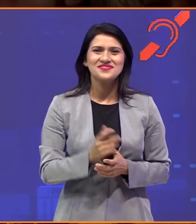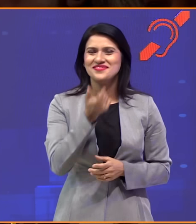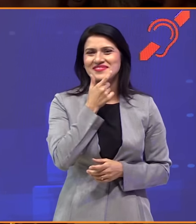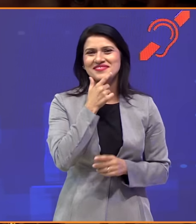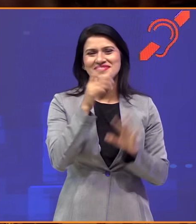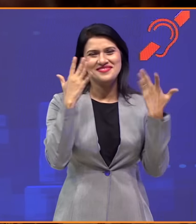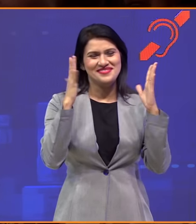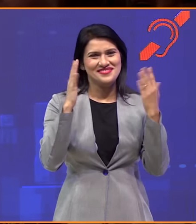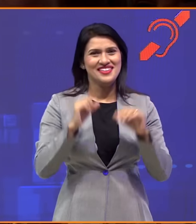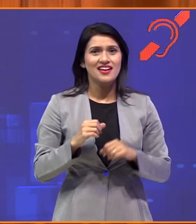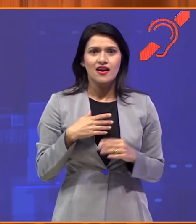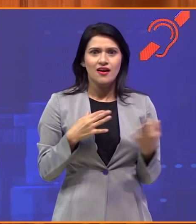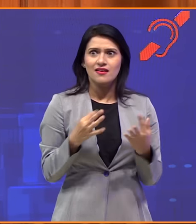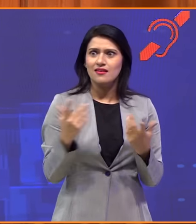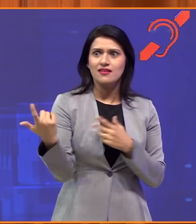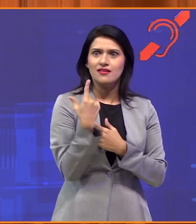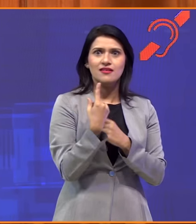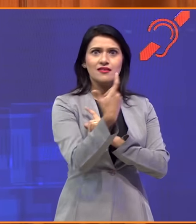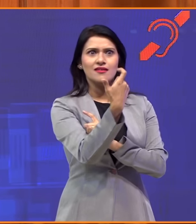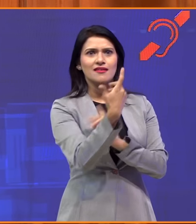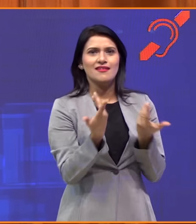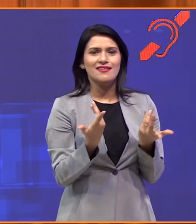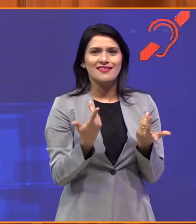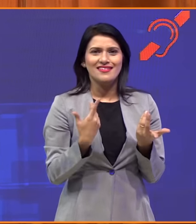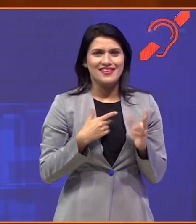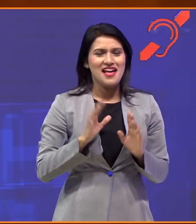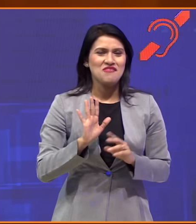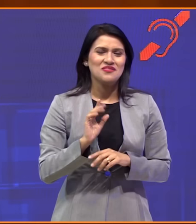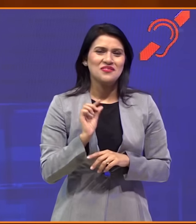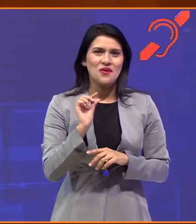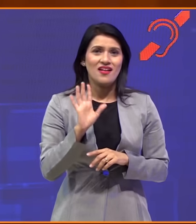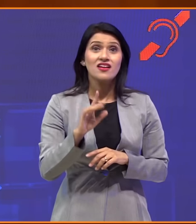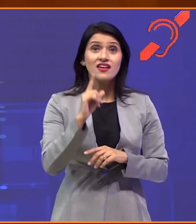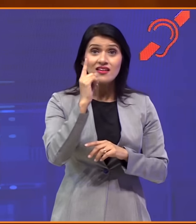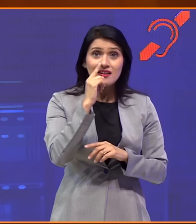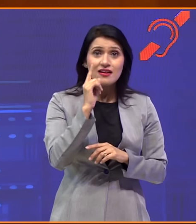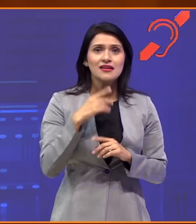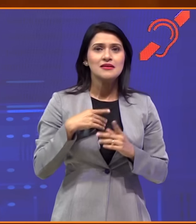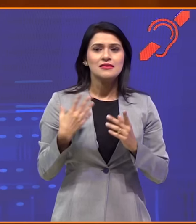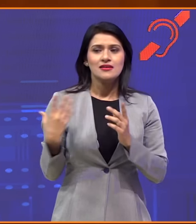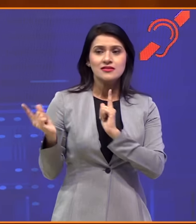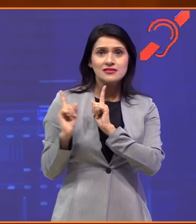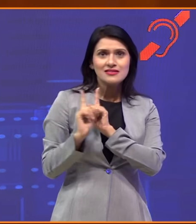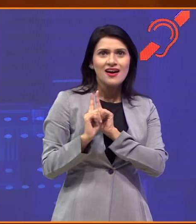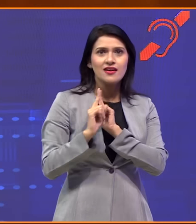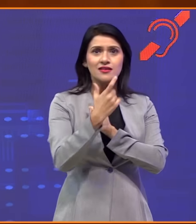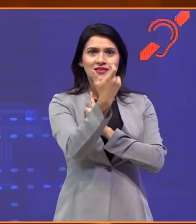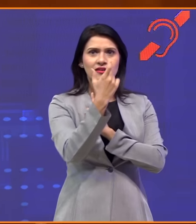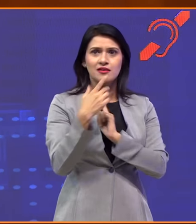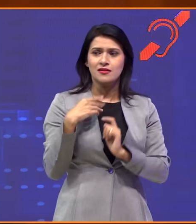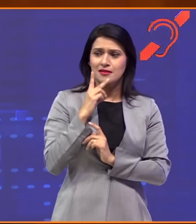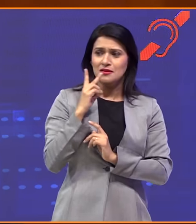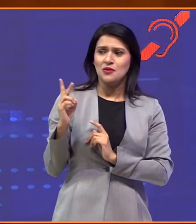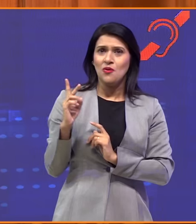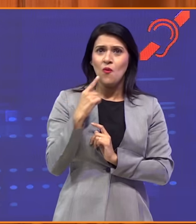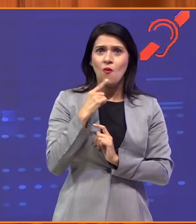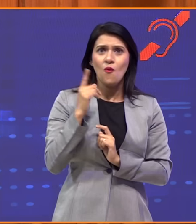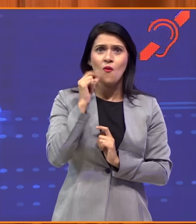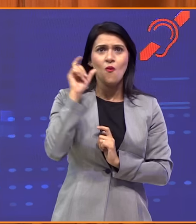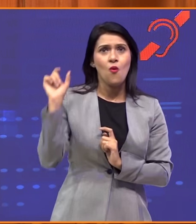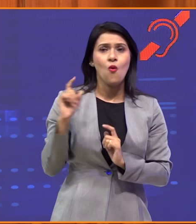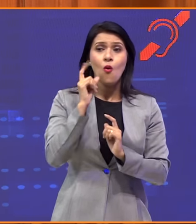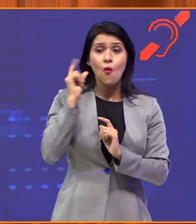तो मैं थोड़ा सा घबरा जाता हूं और और सबसे तो मैं महिलाओं के साथ सेल्फी लेने में पहले देखता हूं कि पीछे कोई एक आदमी